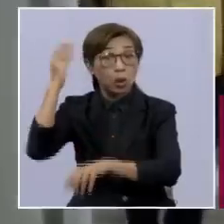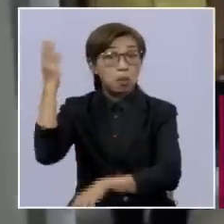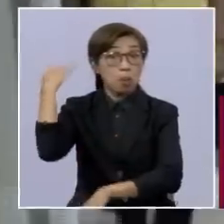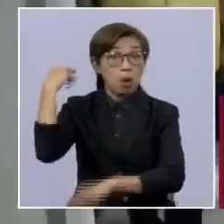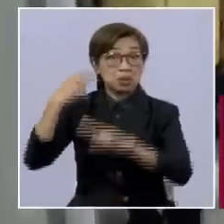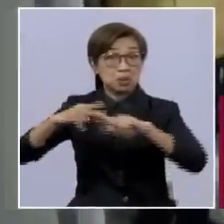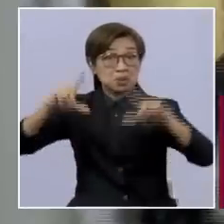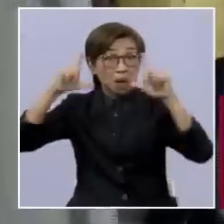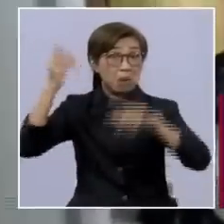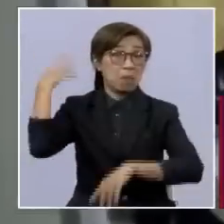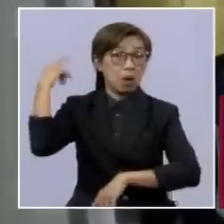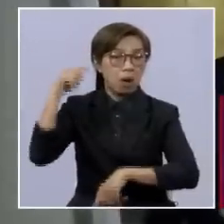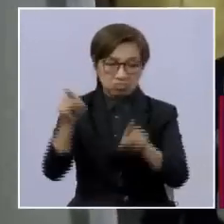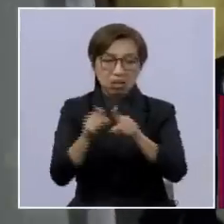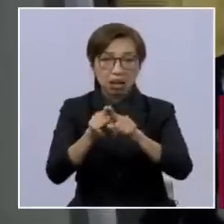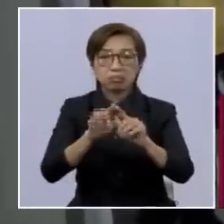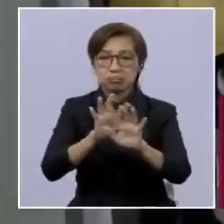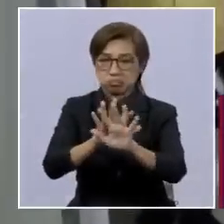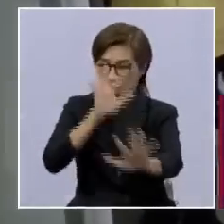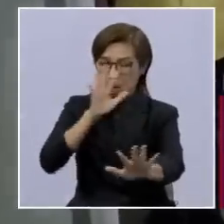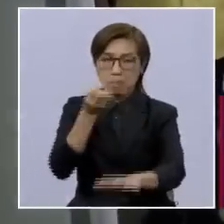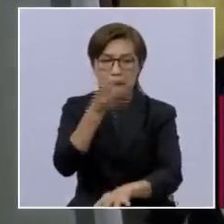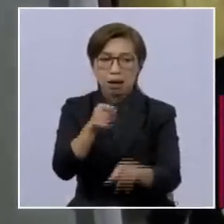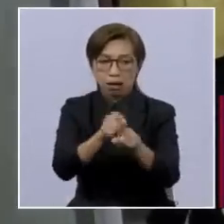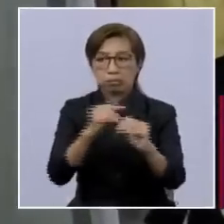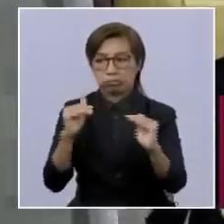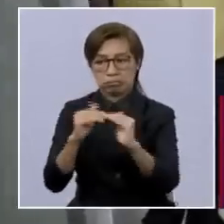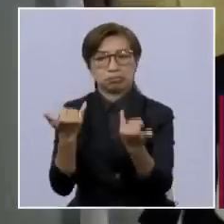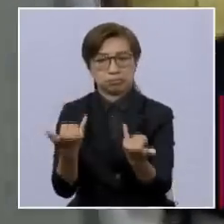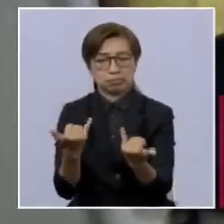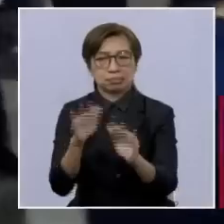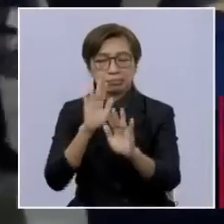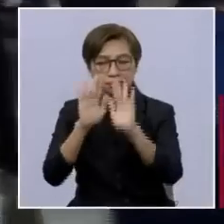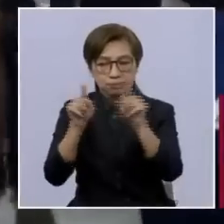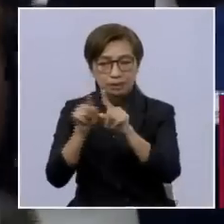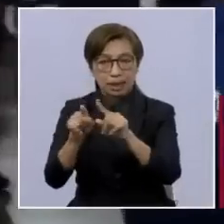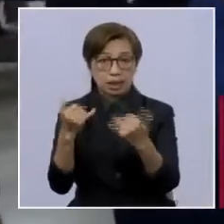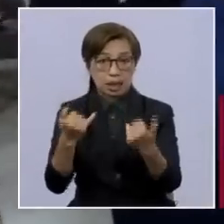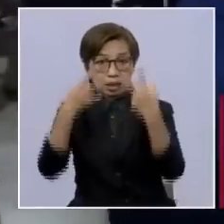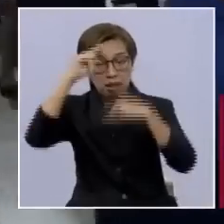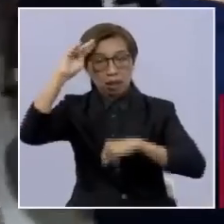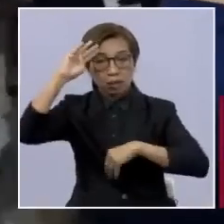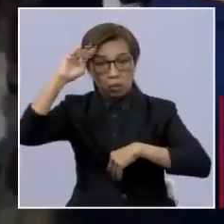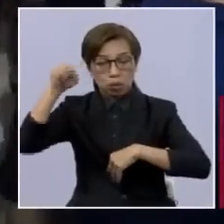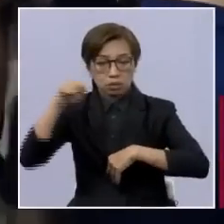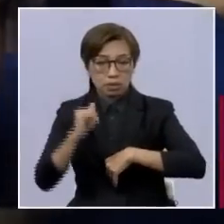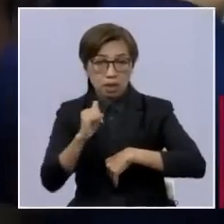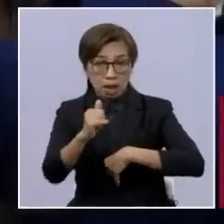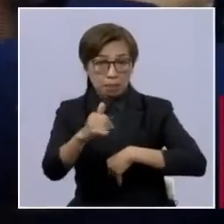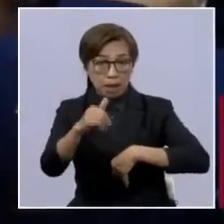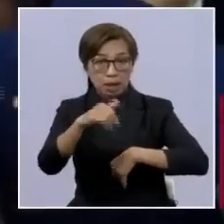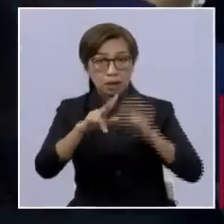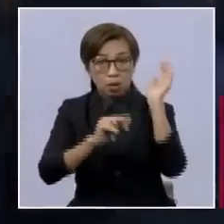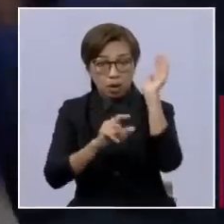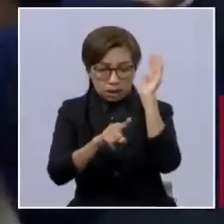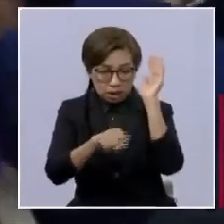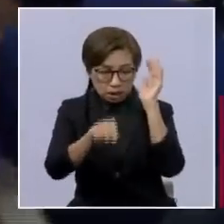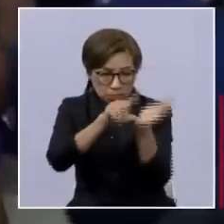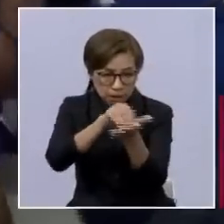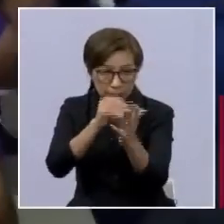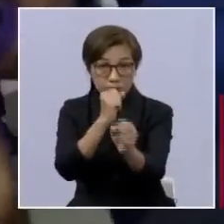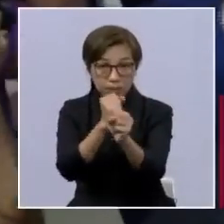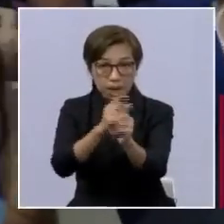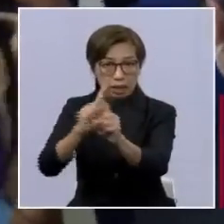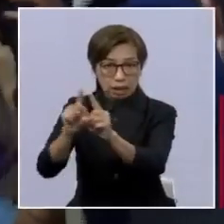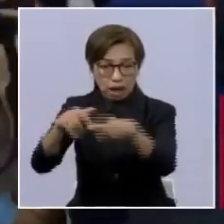เดียวนะฮะการลงพื้นที่ติดตามงานต่างๆครับนอกจากจะได้ผลงานให้ชาวบ้านจับต้องได้แล้วก็จะส่งผลต่อ